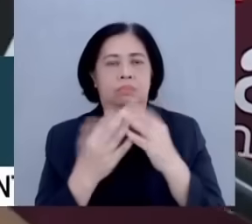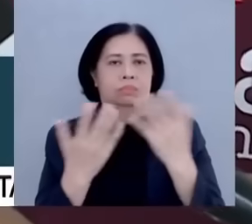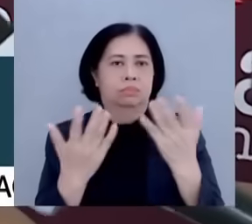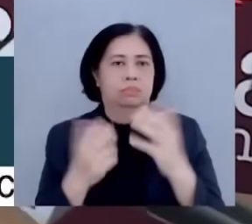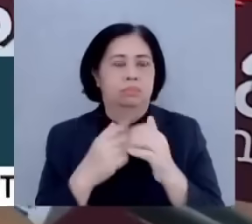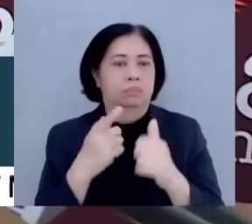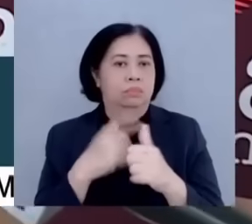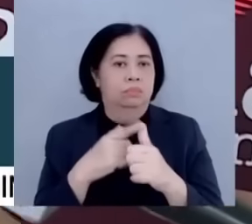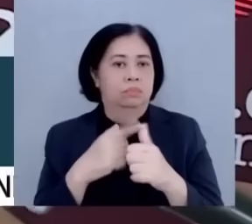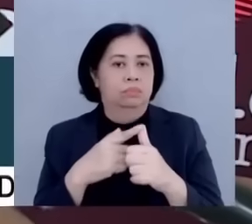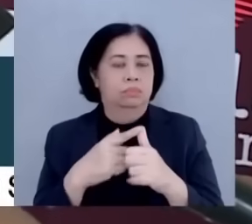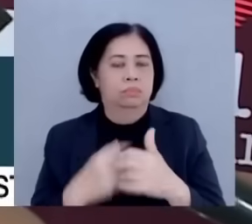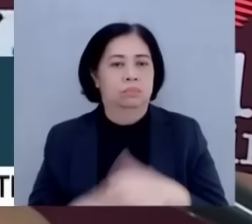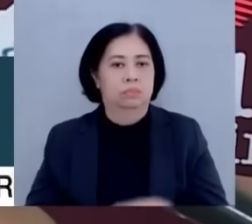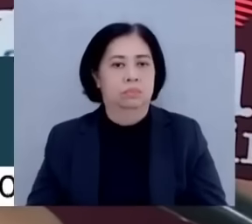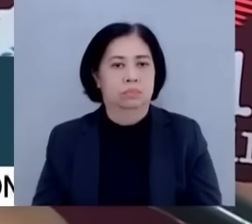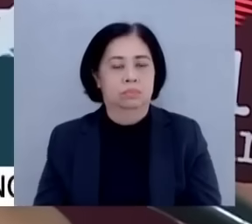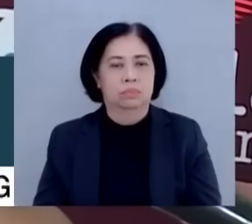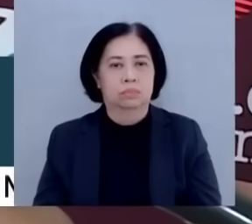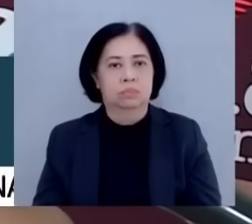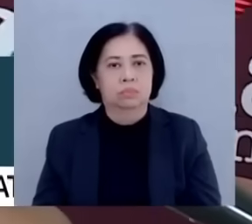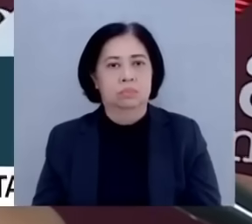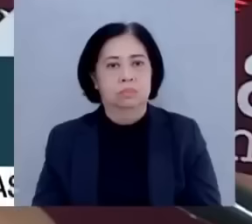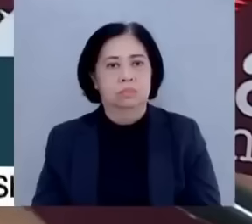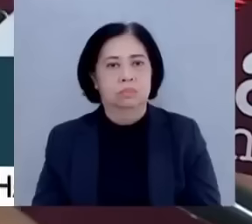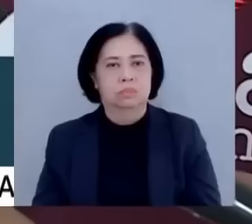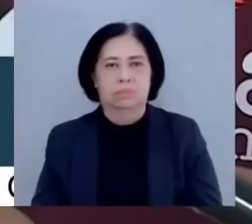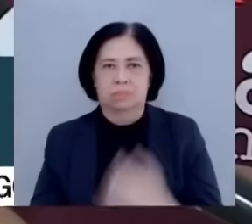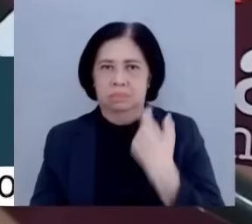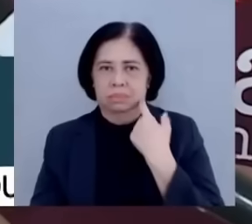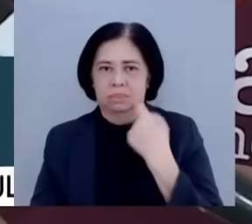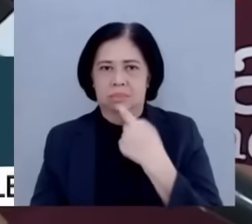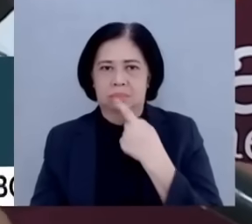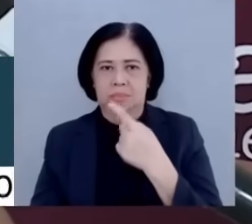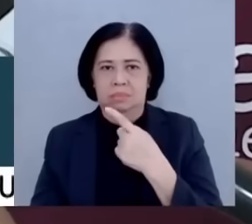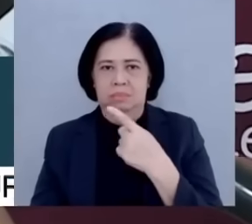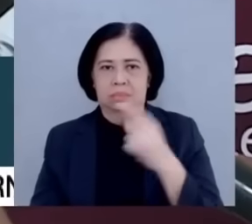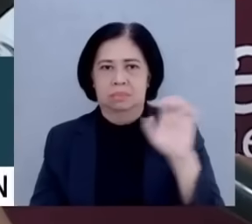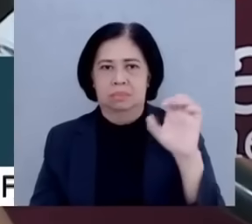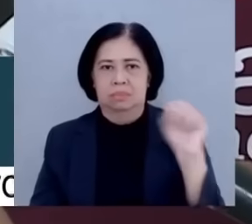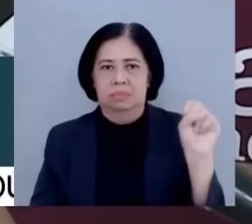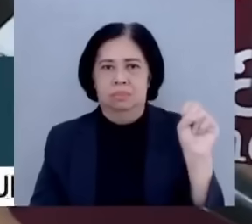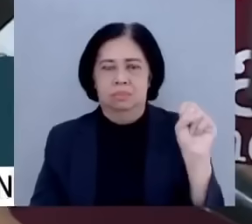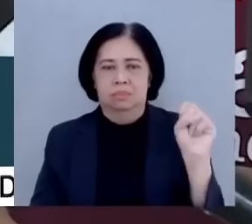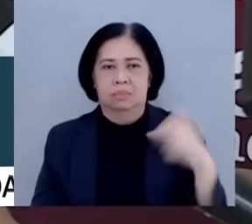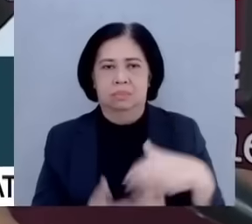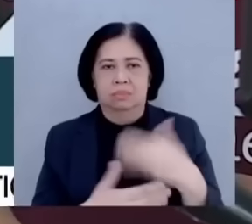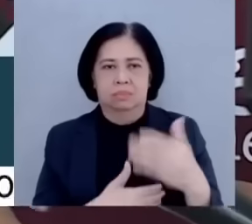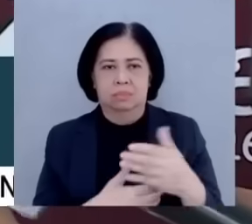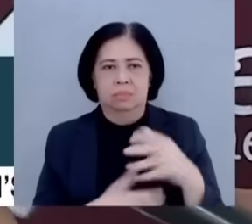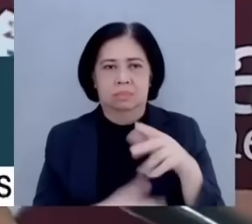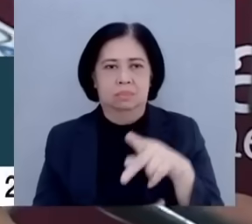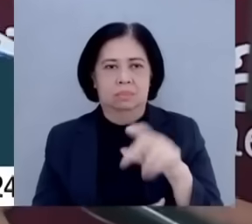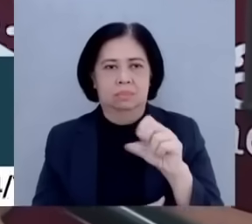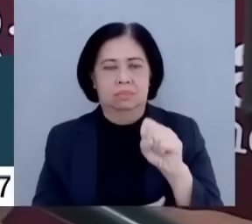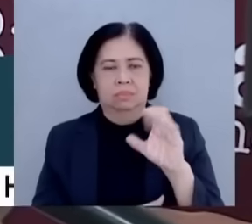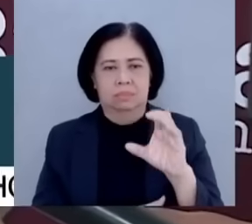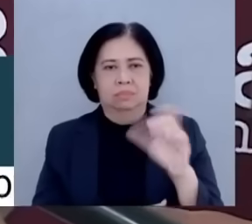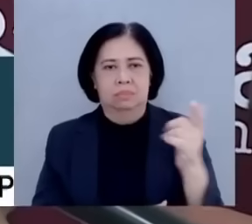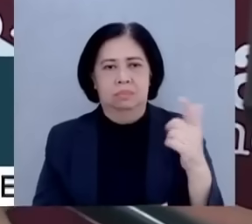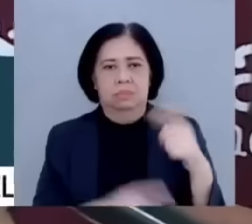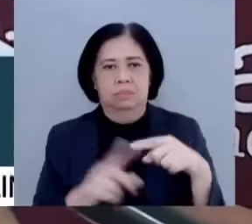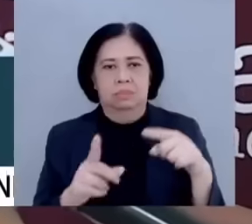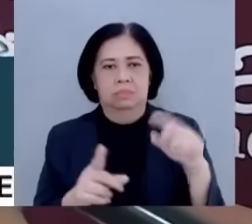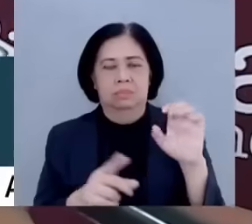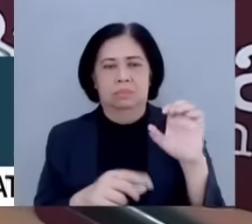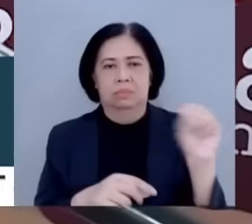muna yung... Nauna kasi yung statement ni ES eh, tapos lumabas yung sa PSC, okay. No? So unahin ko muna yung kay